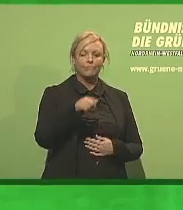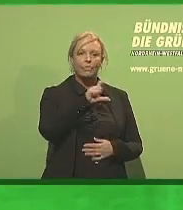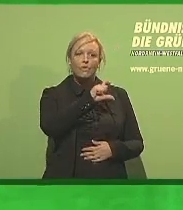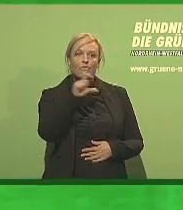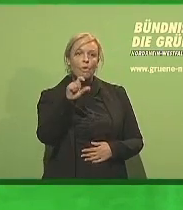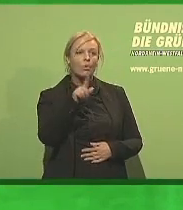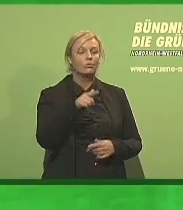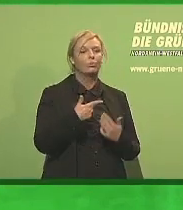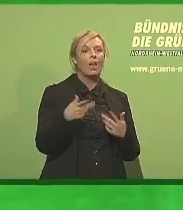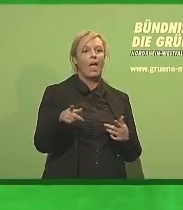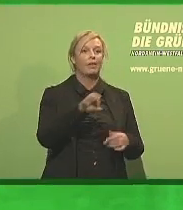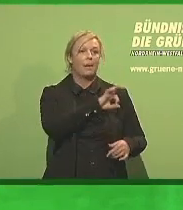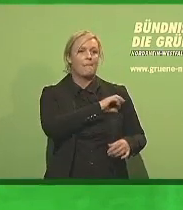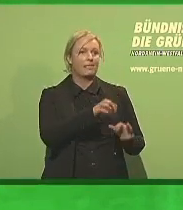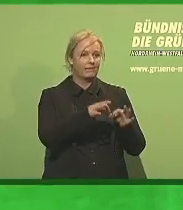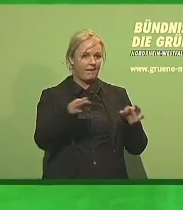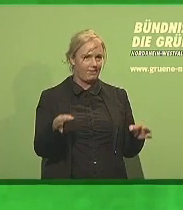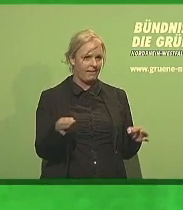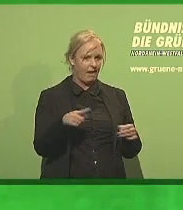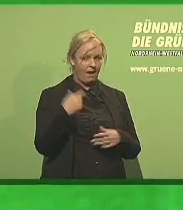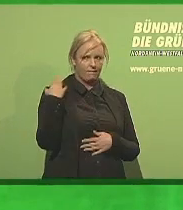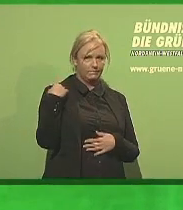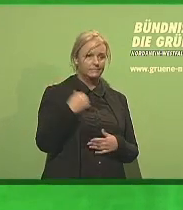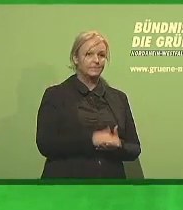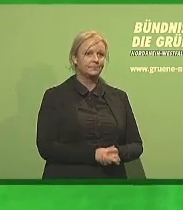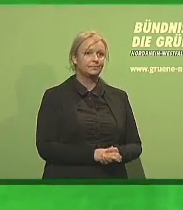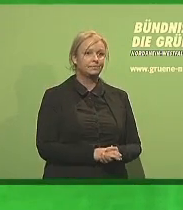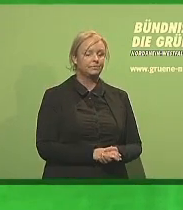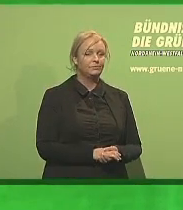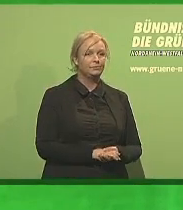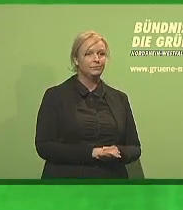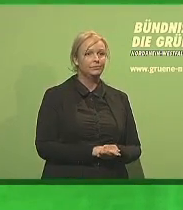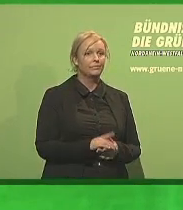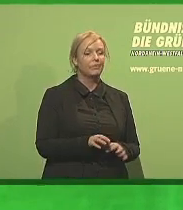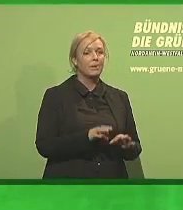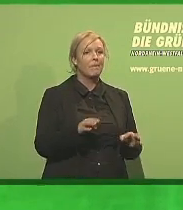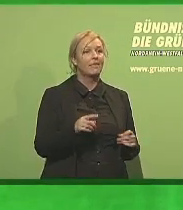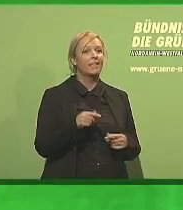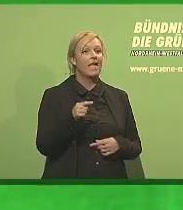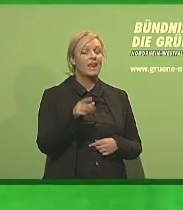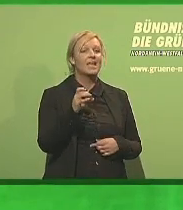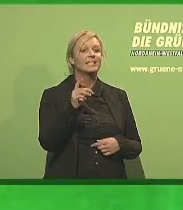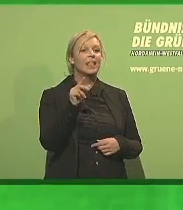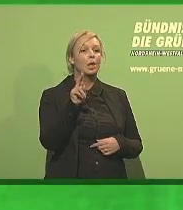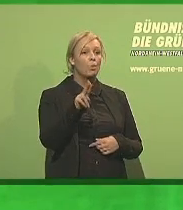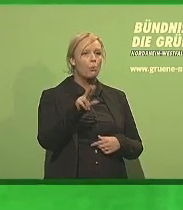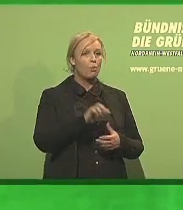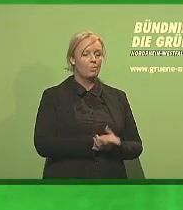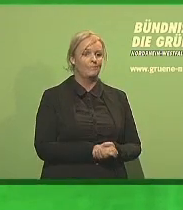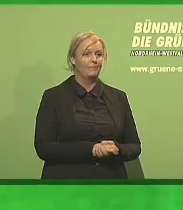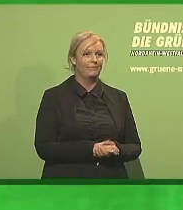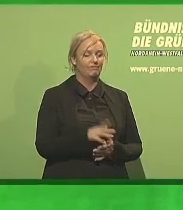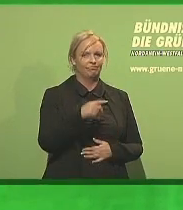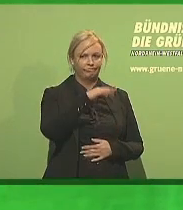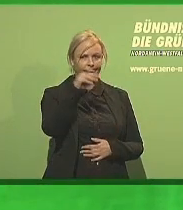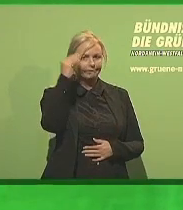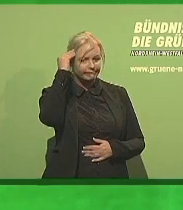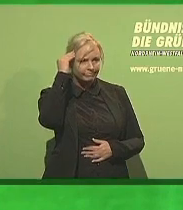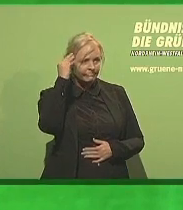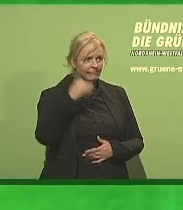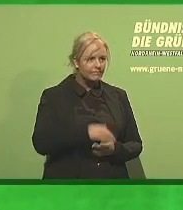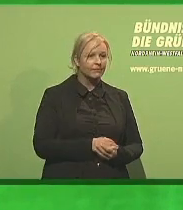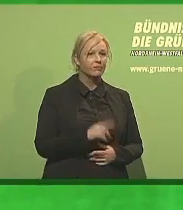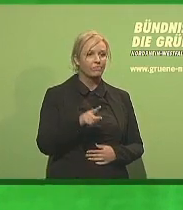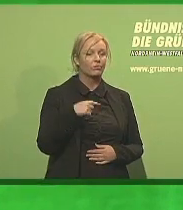einen anderen Parteitag wahrgenommen, nämlich den Parteitag der CDU. Ihr erinnert euch an